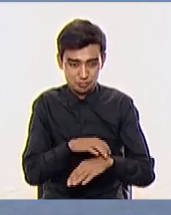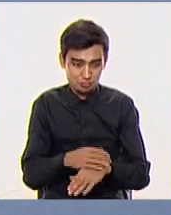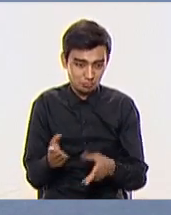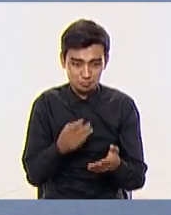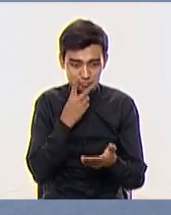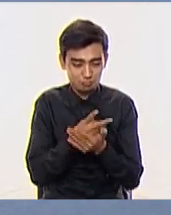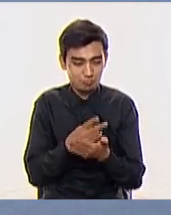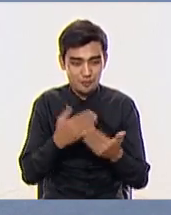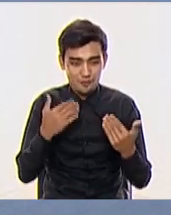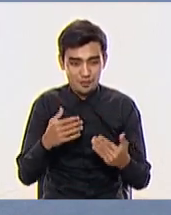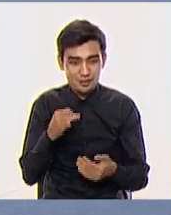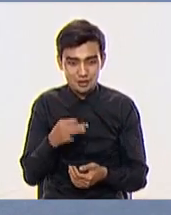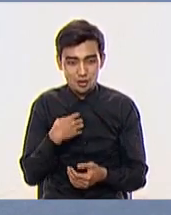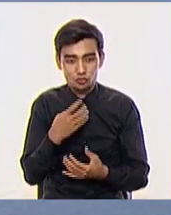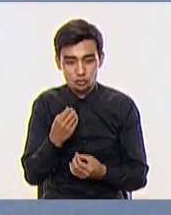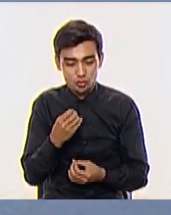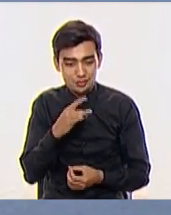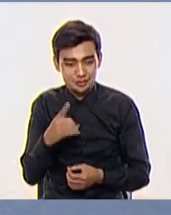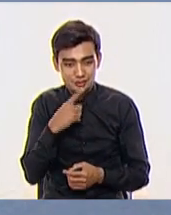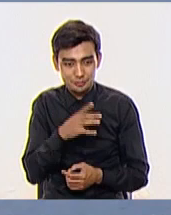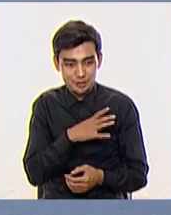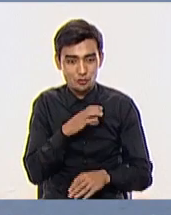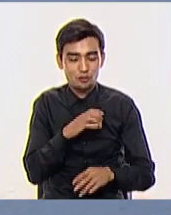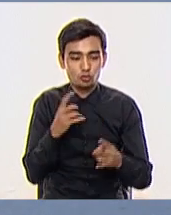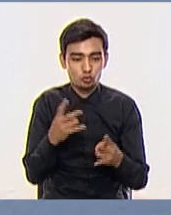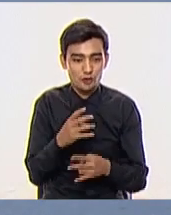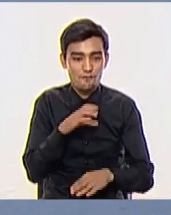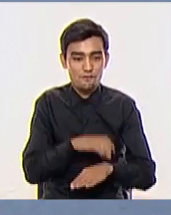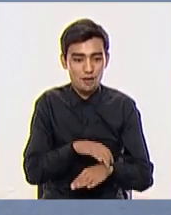доказывают. Я еще раз говорю, нужны факты,